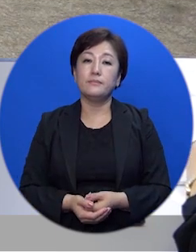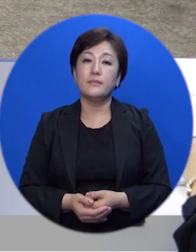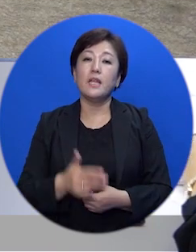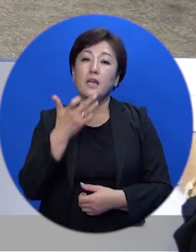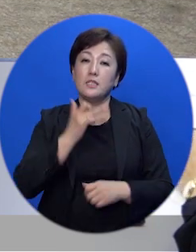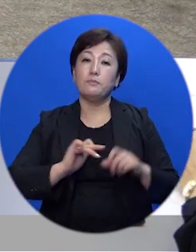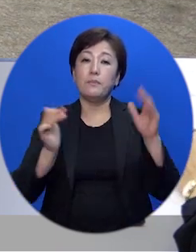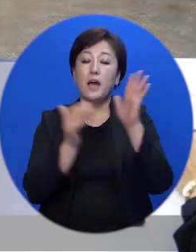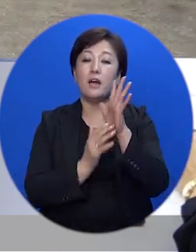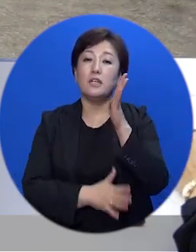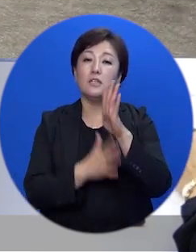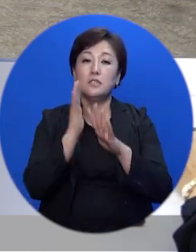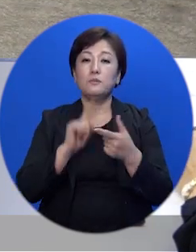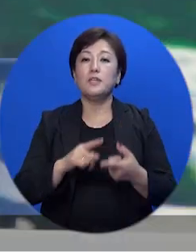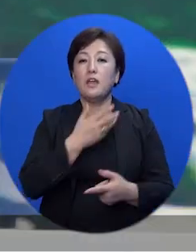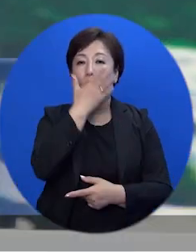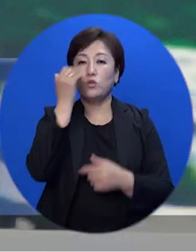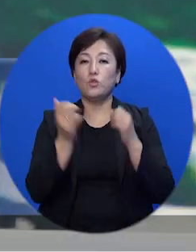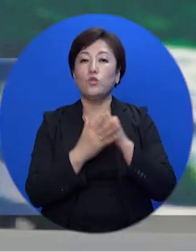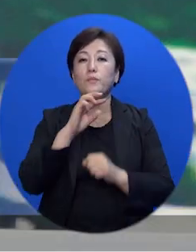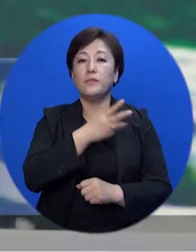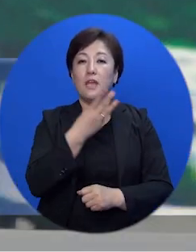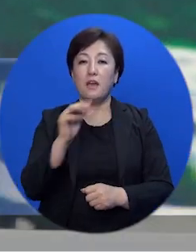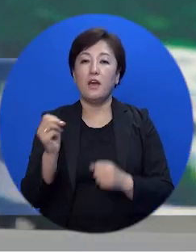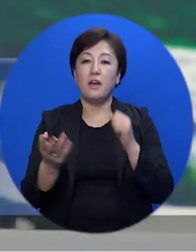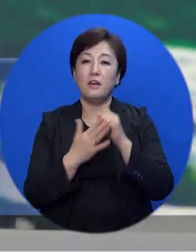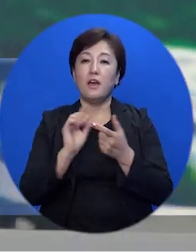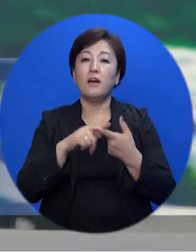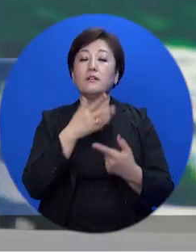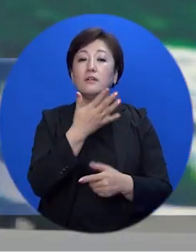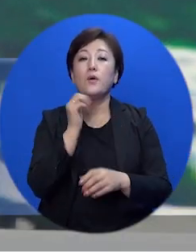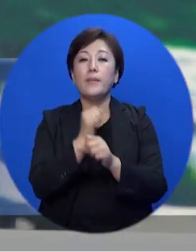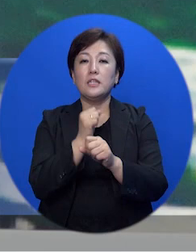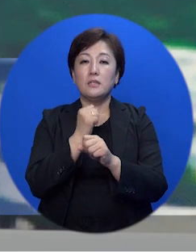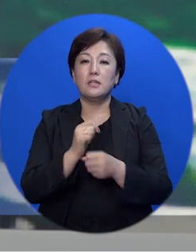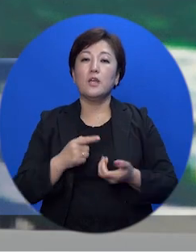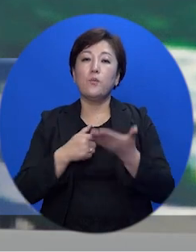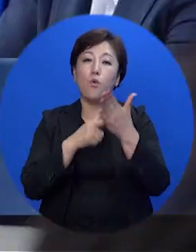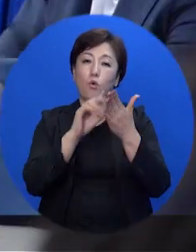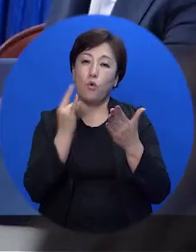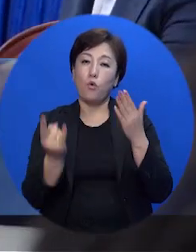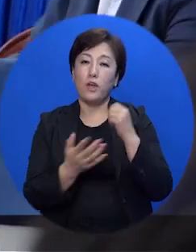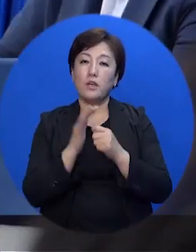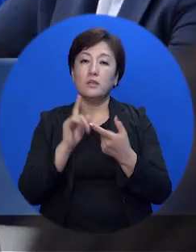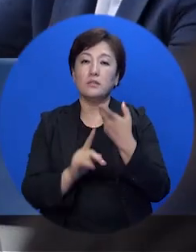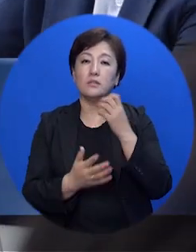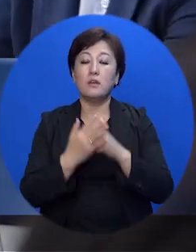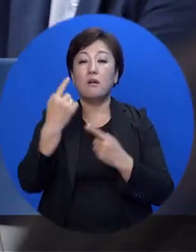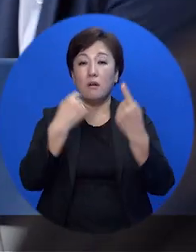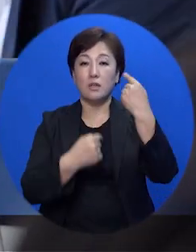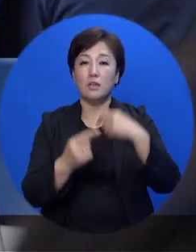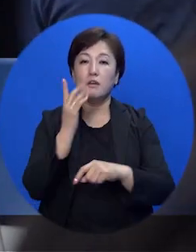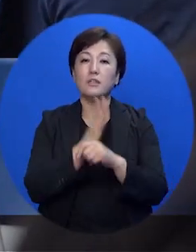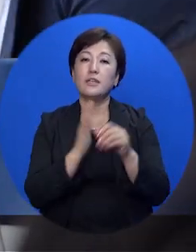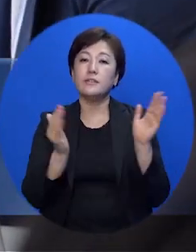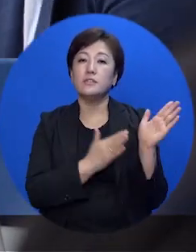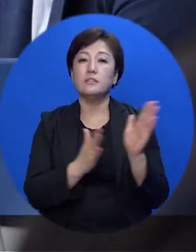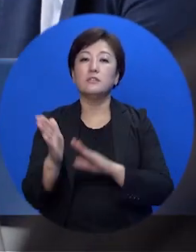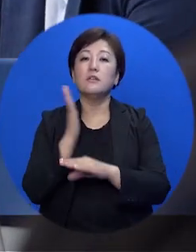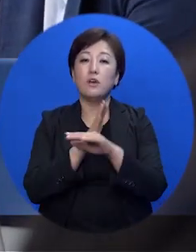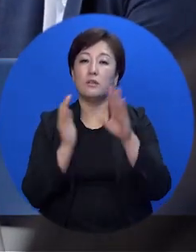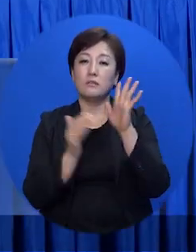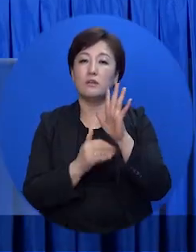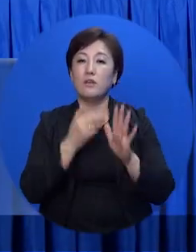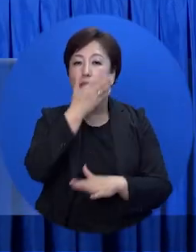지난 18일 시민의 꿈 태화강 만들기 대시민 보고회가 열렸습니다. 시민들의 의견을 수렴해 수립된 태화강